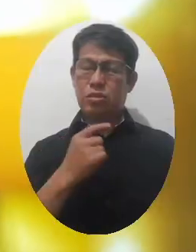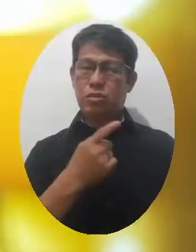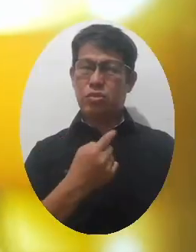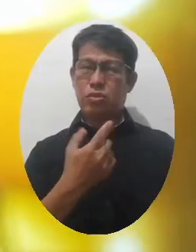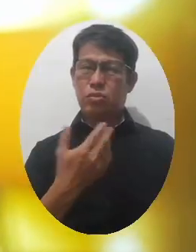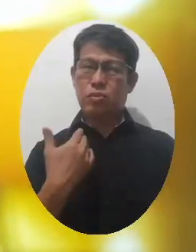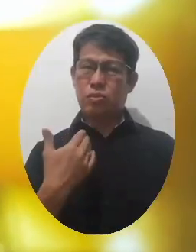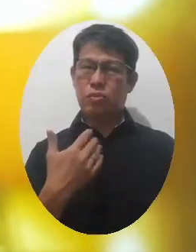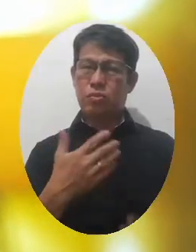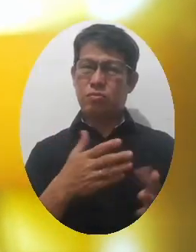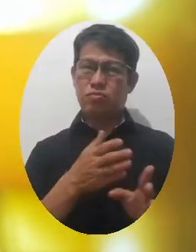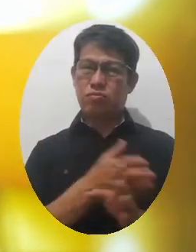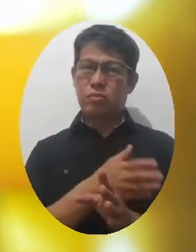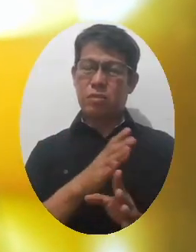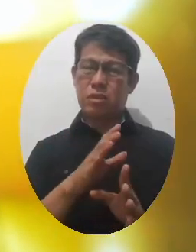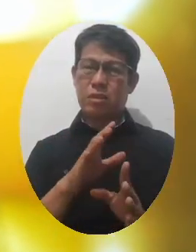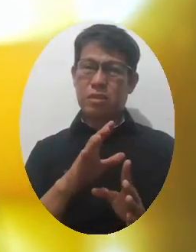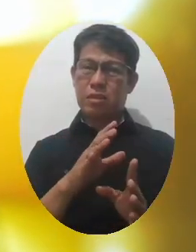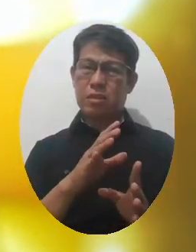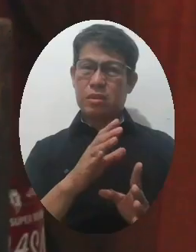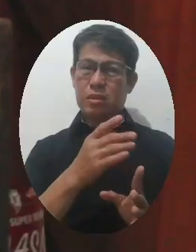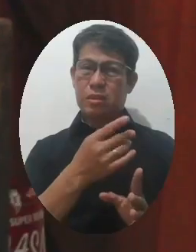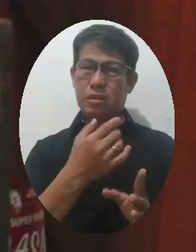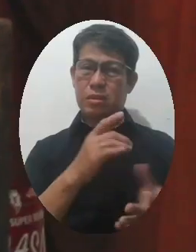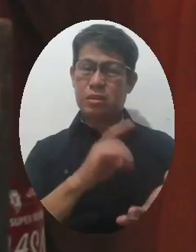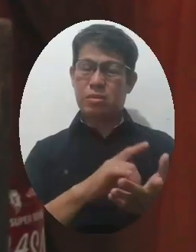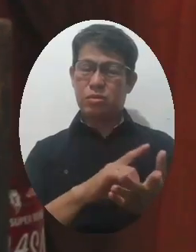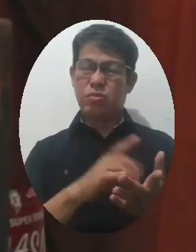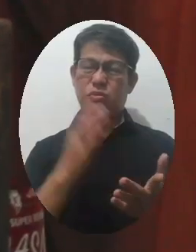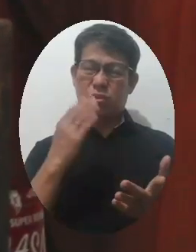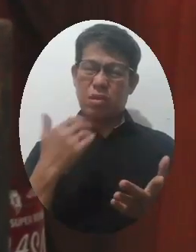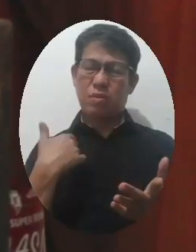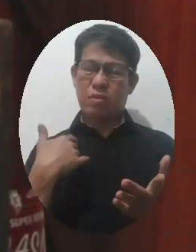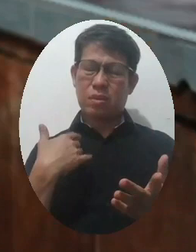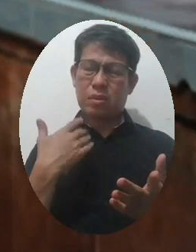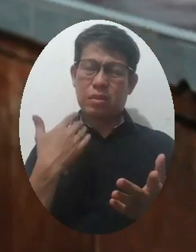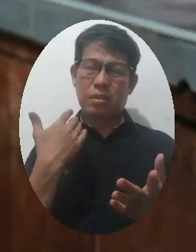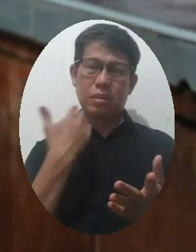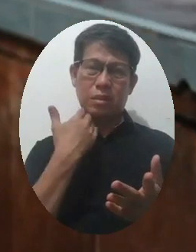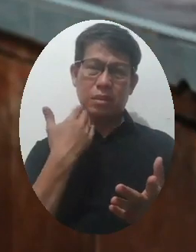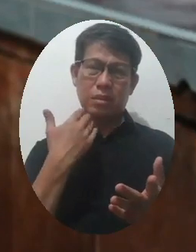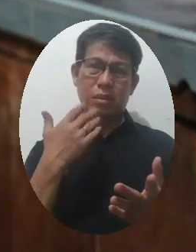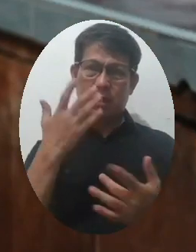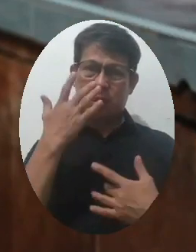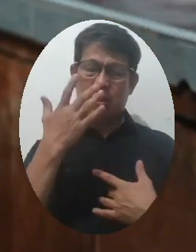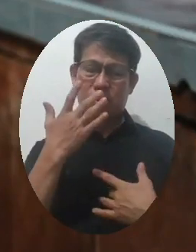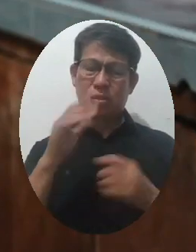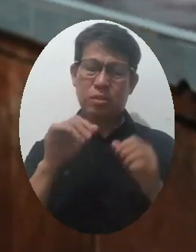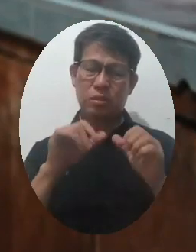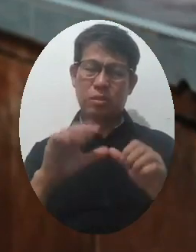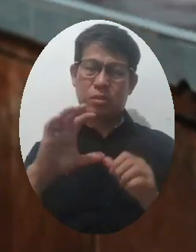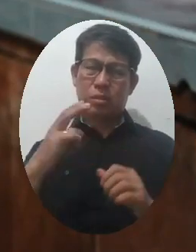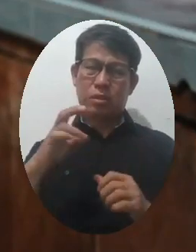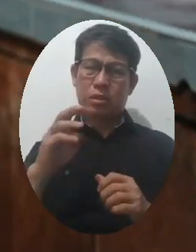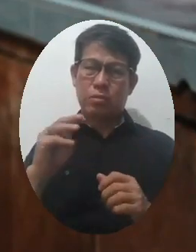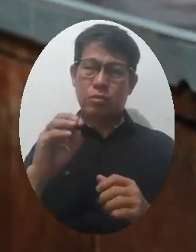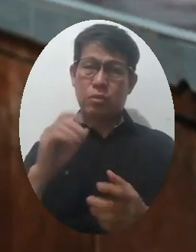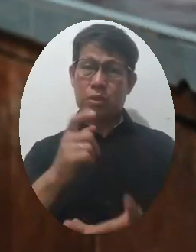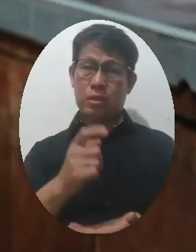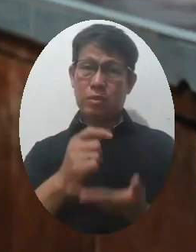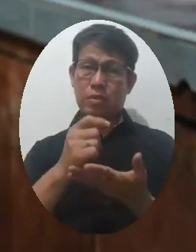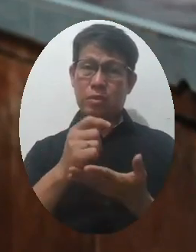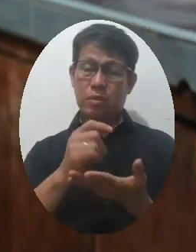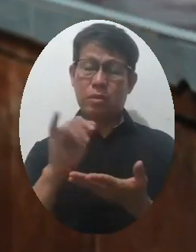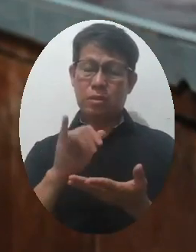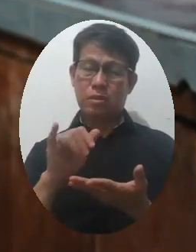Bago na-diagnose si Dwayne na mayroong ALL, nagkaroon siya ng iba pang mga sakit. Dire-diretso naman po yung chemo niya, wala naman